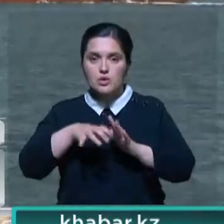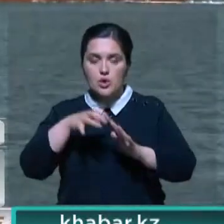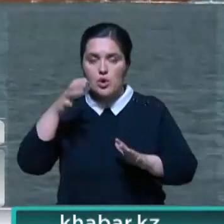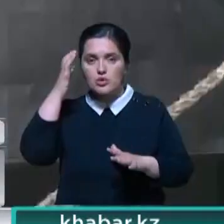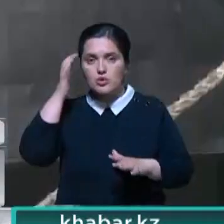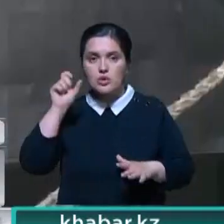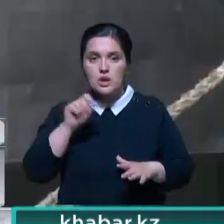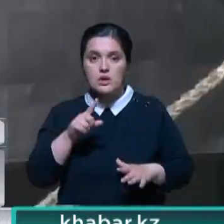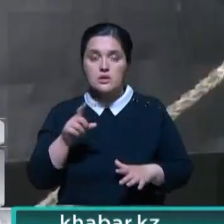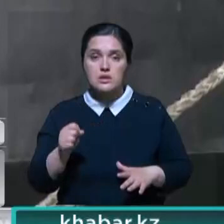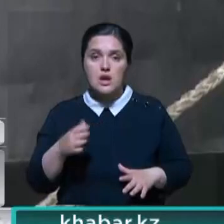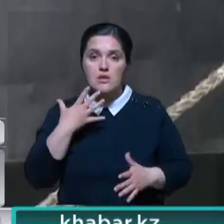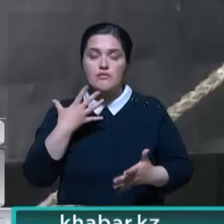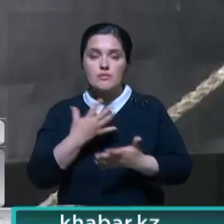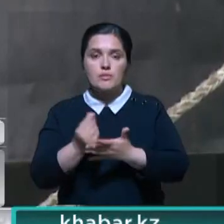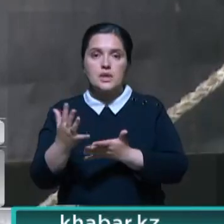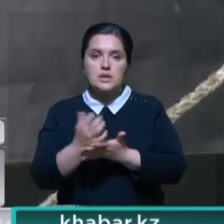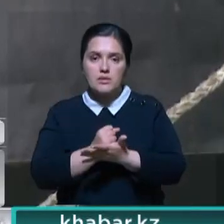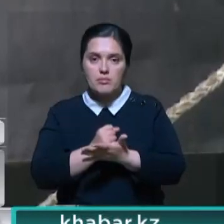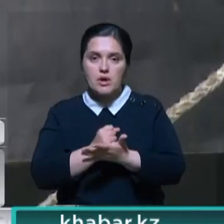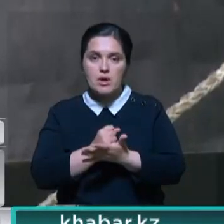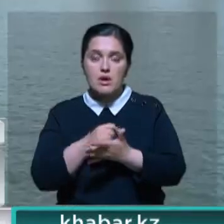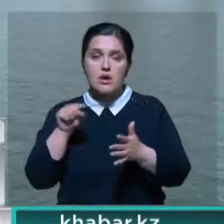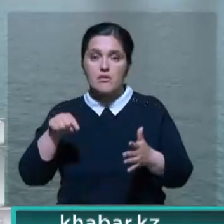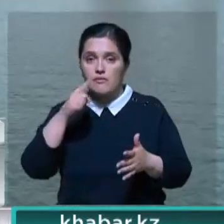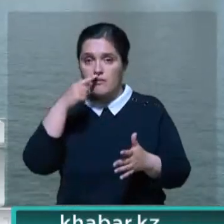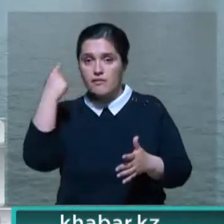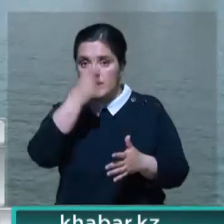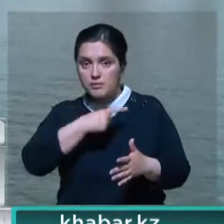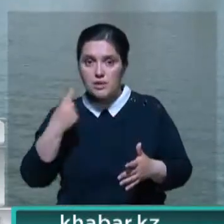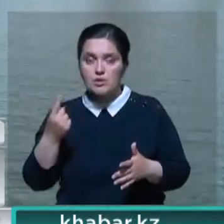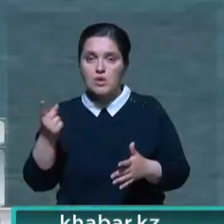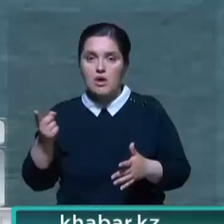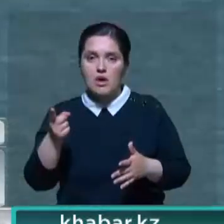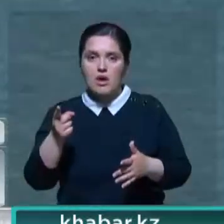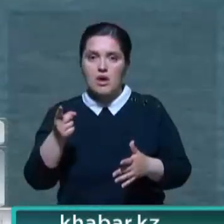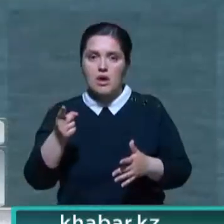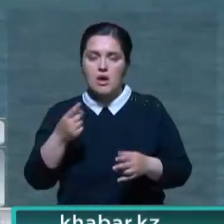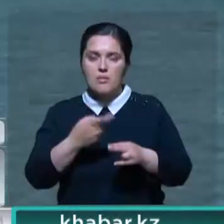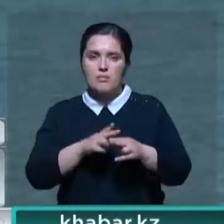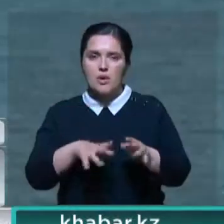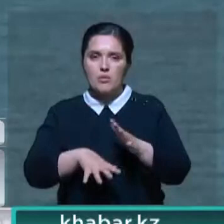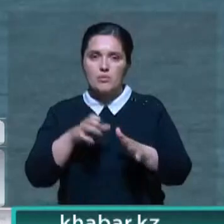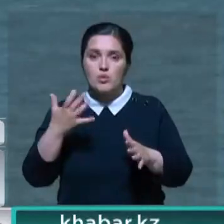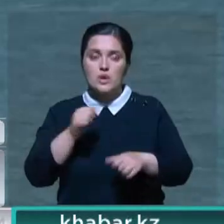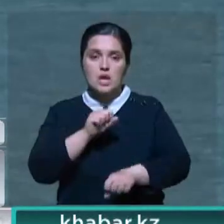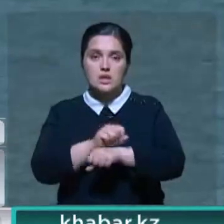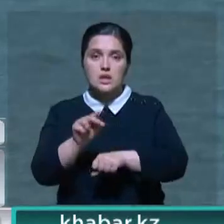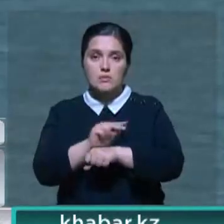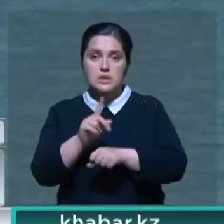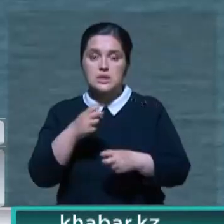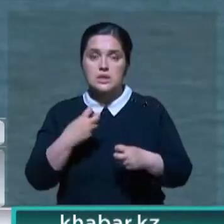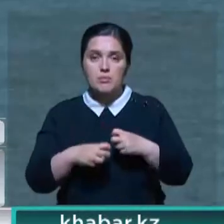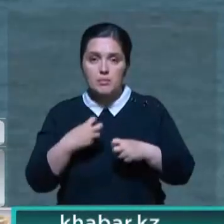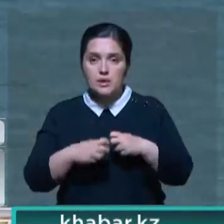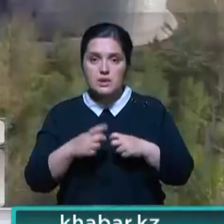бесперебойно прокачивать черное золото за счет собственных резервов. Напомню, что в этом году выносные причальные устройства уже останавливали на